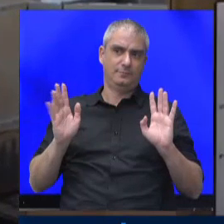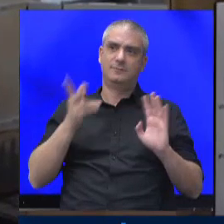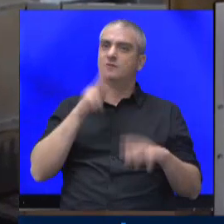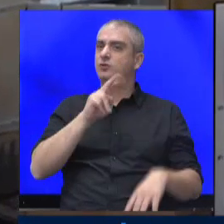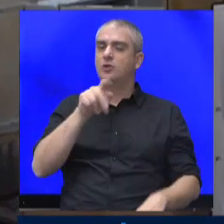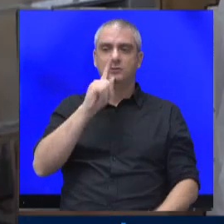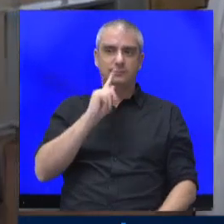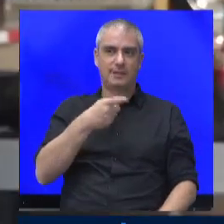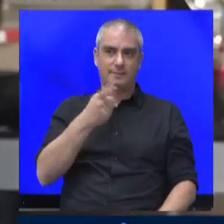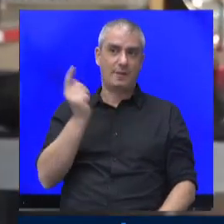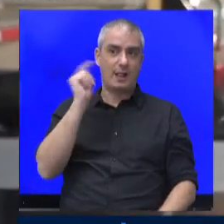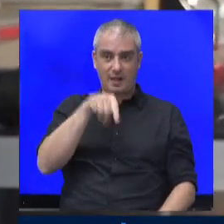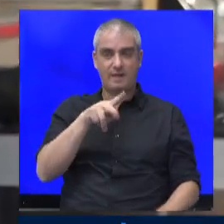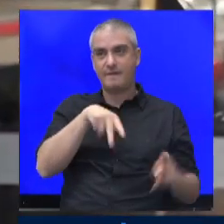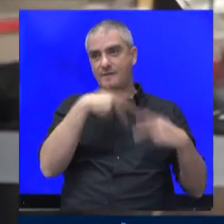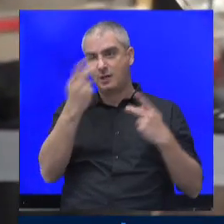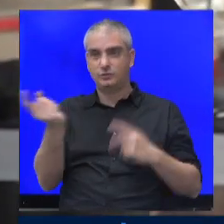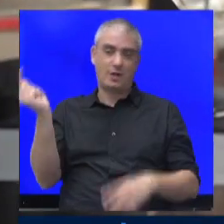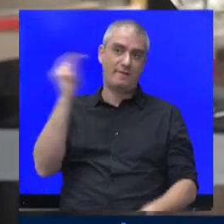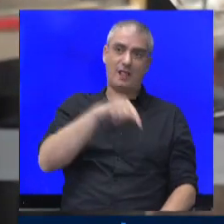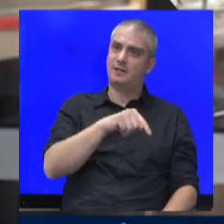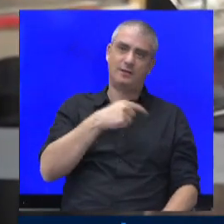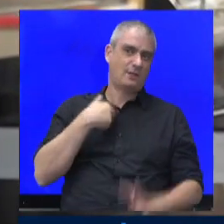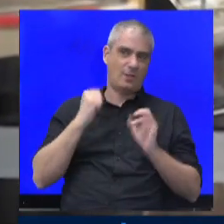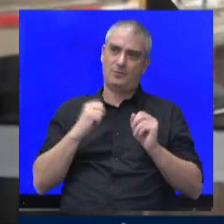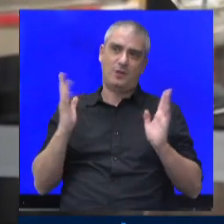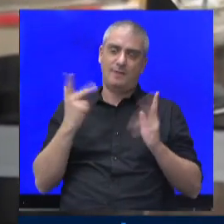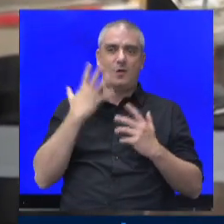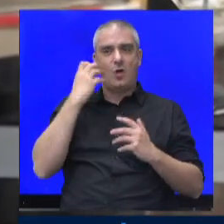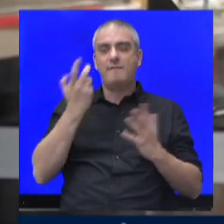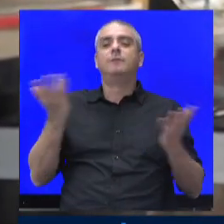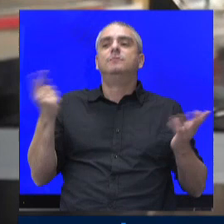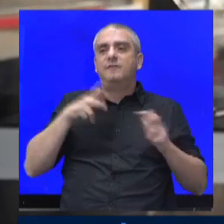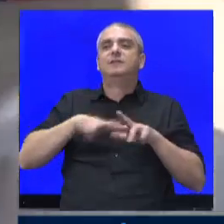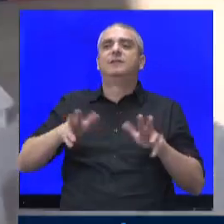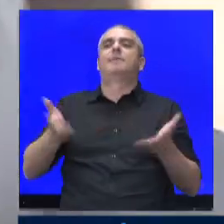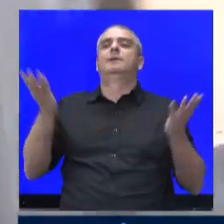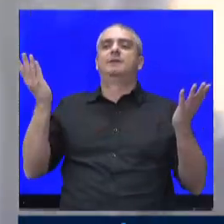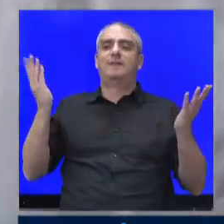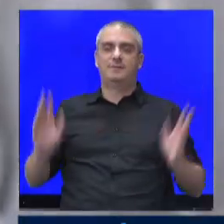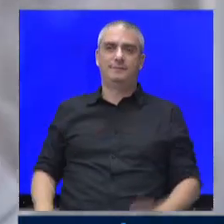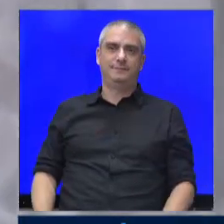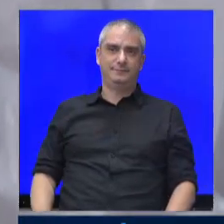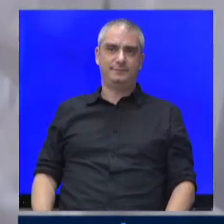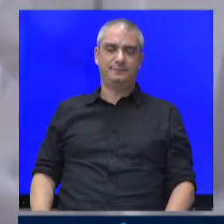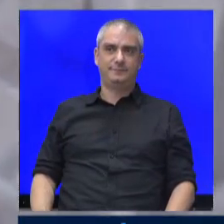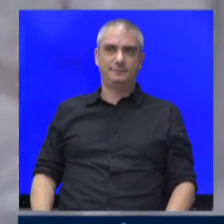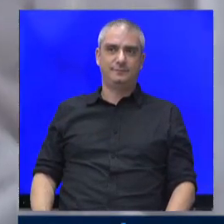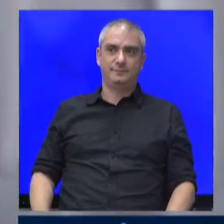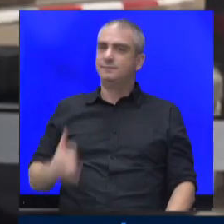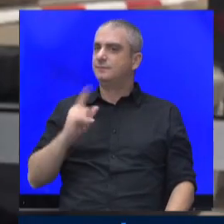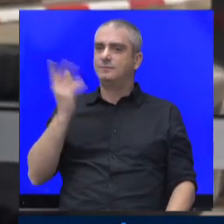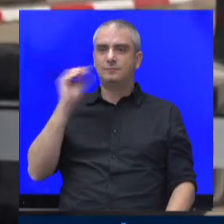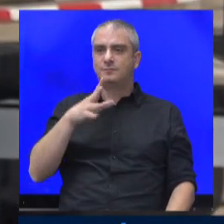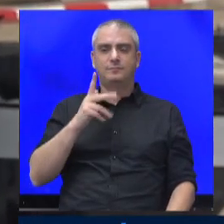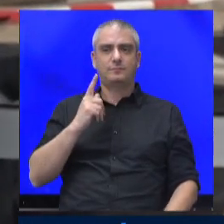לפה ולחזור ולהגיע. זה אני לא בטוח לגבי כמה הם אוהבים את זה, אבל זה המצב. עכשיו, אם מישהו בא לך באופן ספונטני, זה